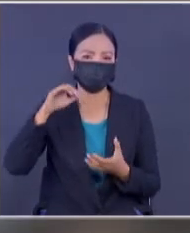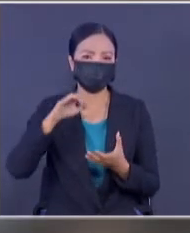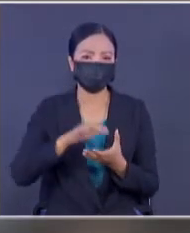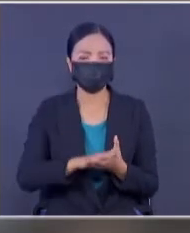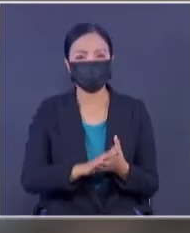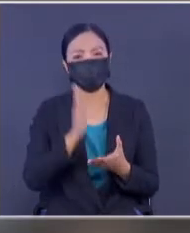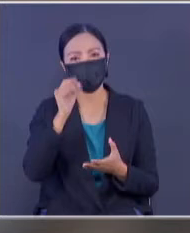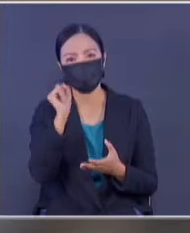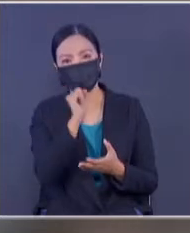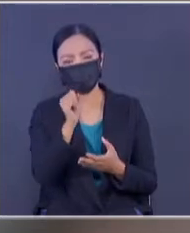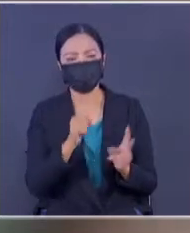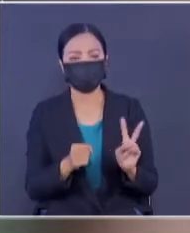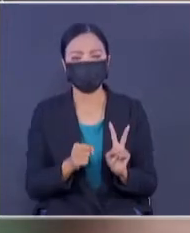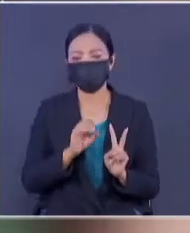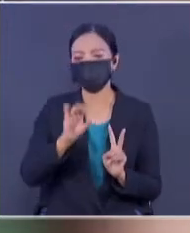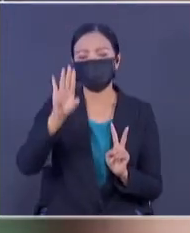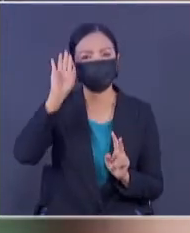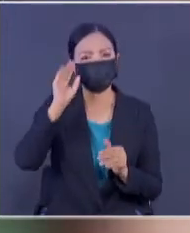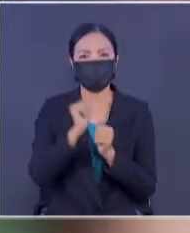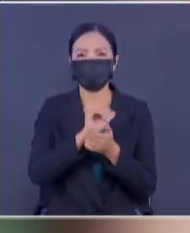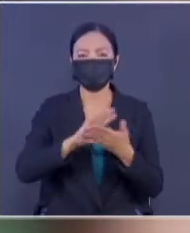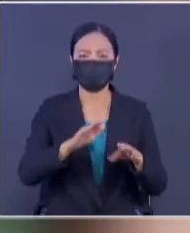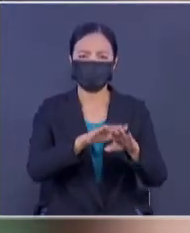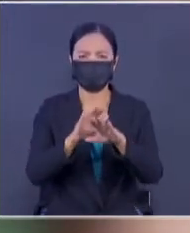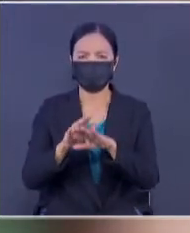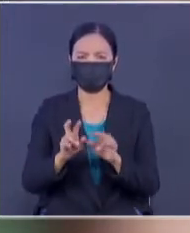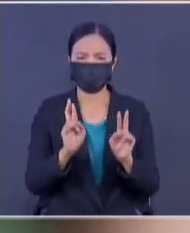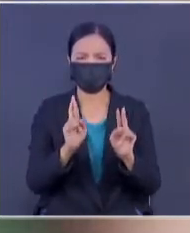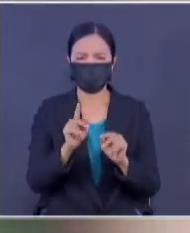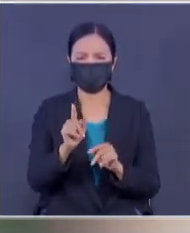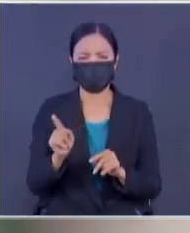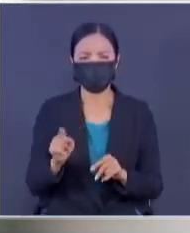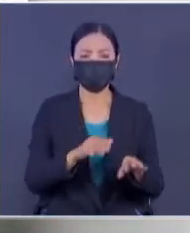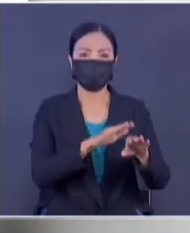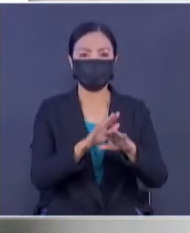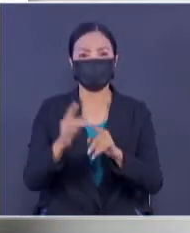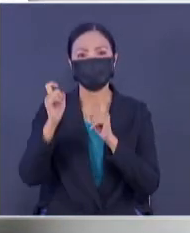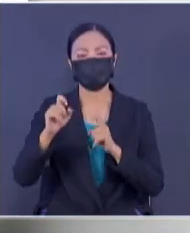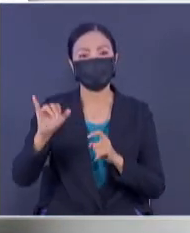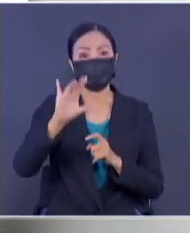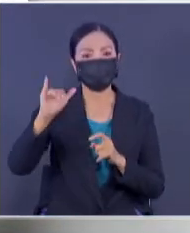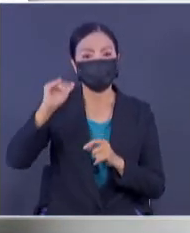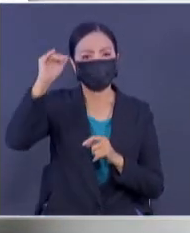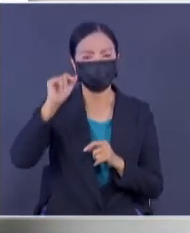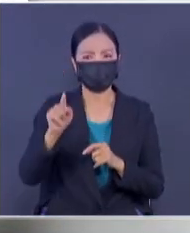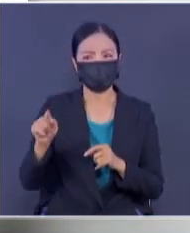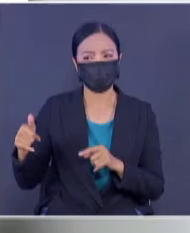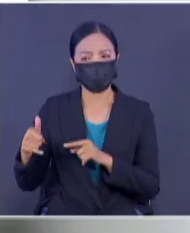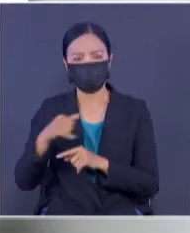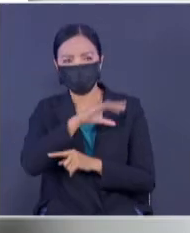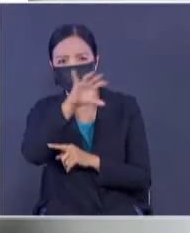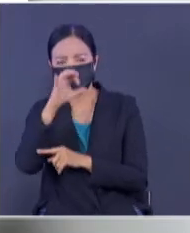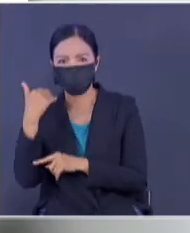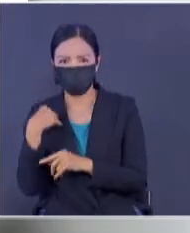ที่เรียบร้อยแล้วค่ะพร้อมกับฝากเตือนถึงแฟนๆนะคะว่าให้ระมัดระวังแล้วก็ช่วยเตือนภัยญาติผู้ใหญ่ไม่ให้ถูกมิจฉาชีพหลอกได้ด้ว